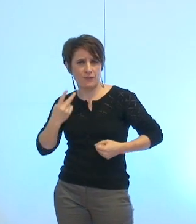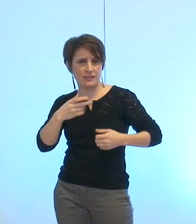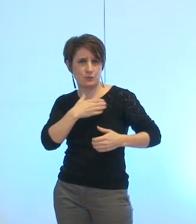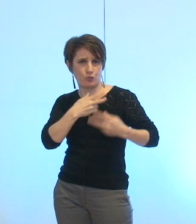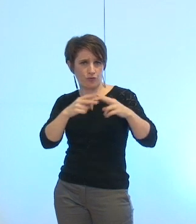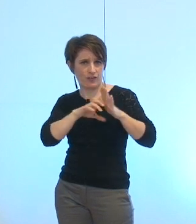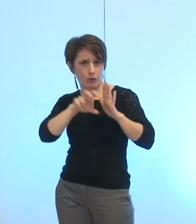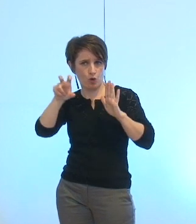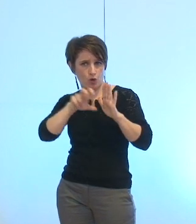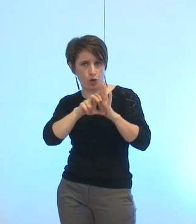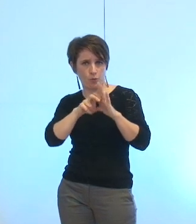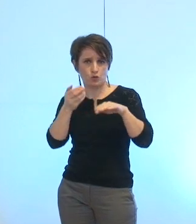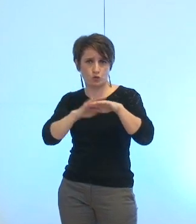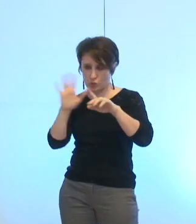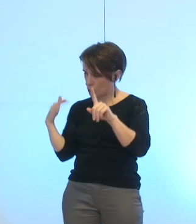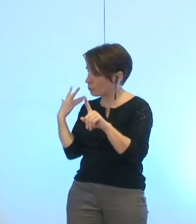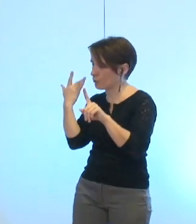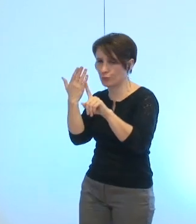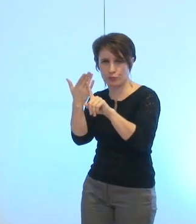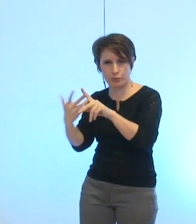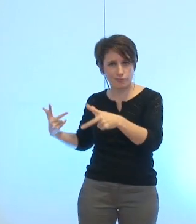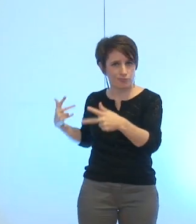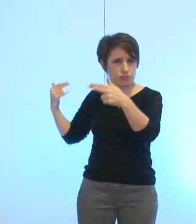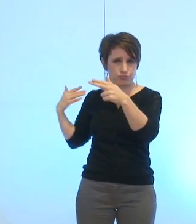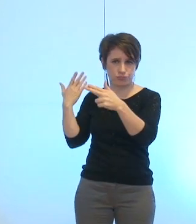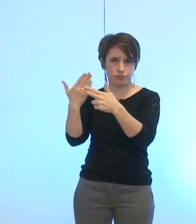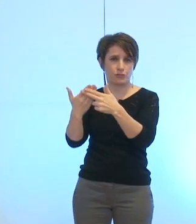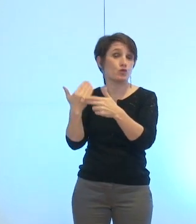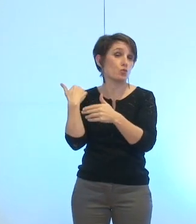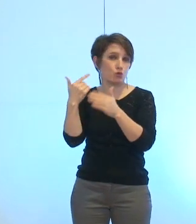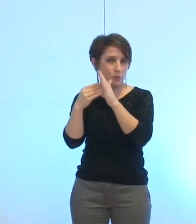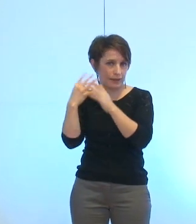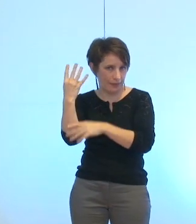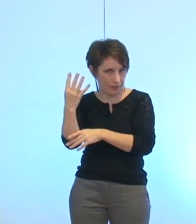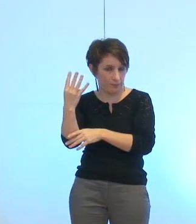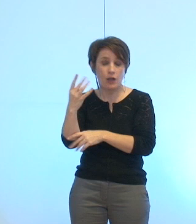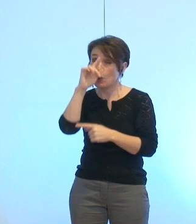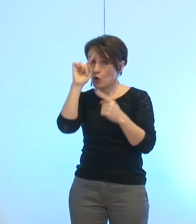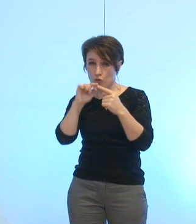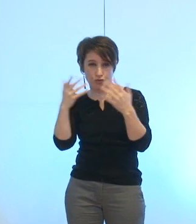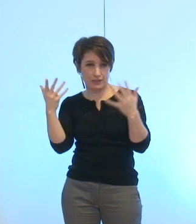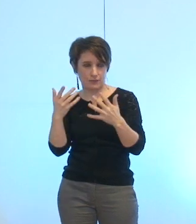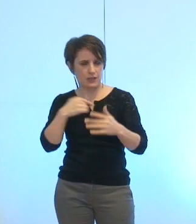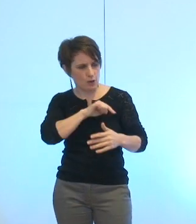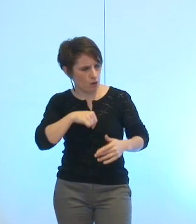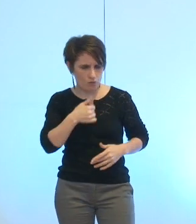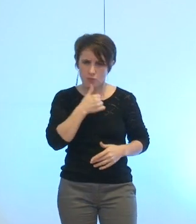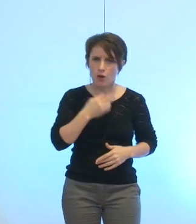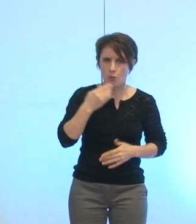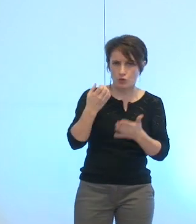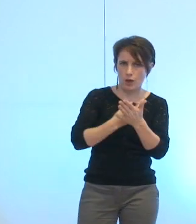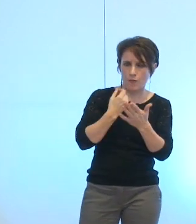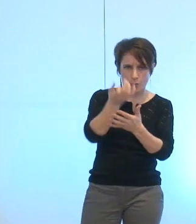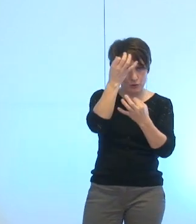mandat l'objectif fixé était de disposer d'éléments précis permettant d'appréhender la qualité budgétaire et